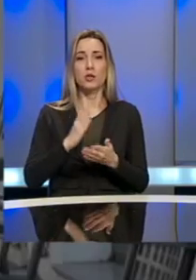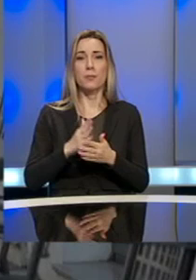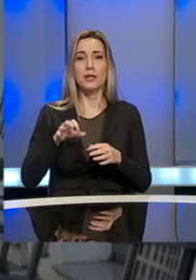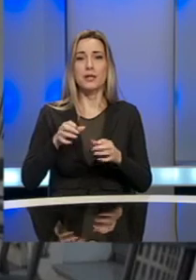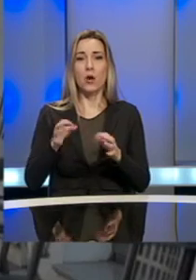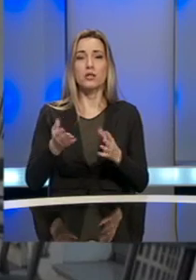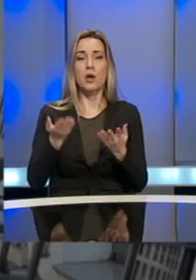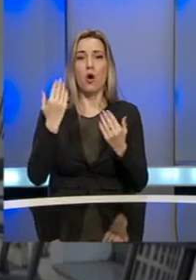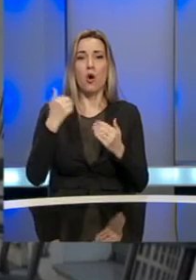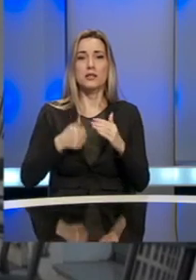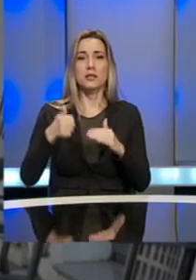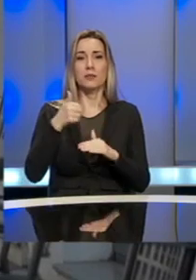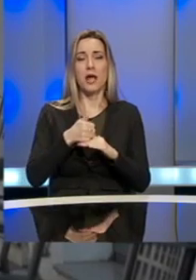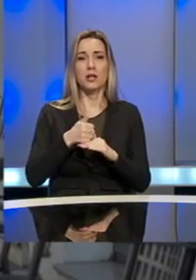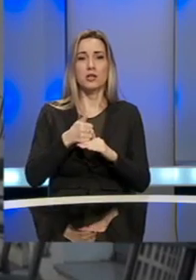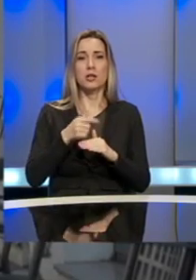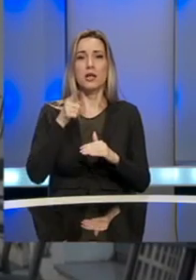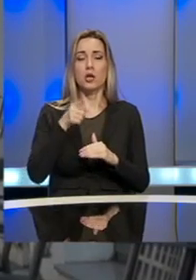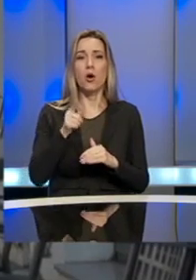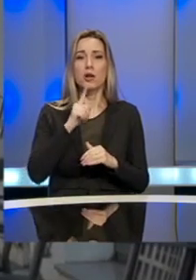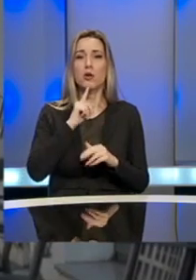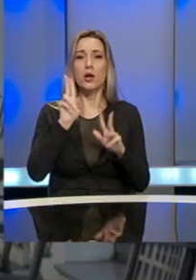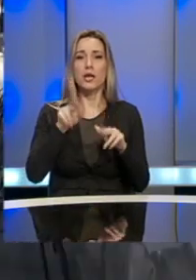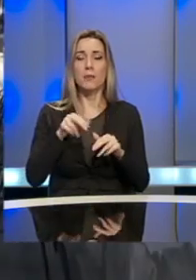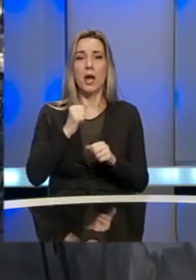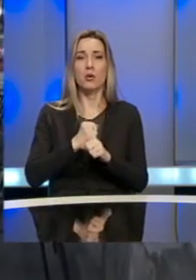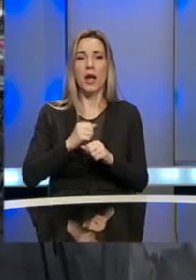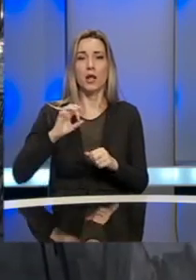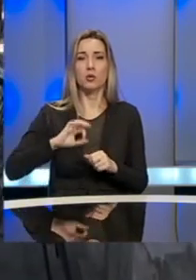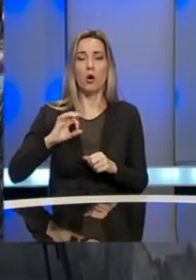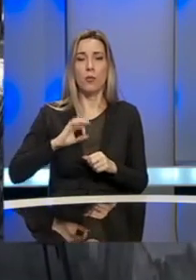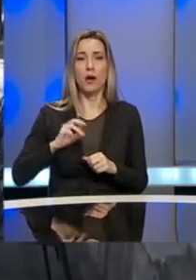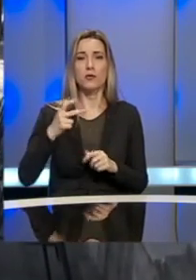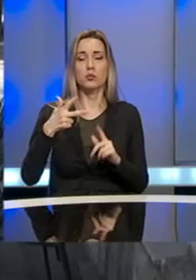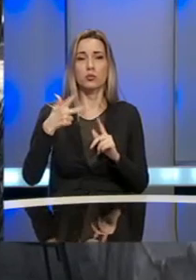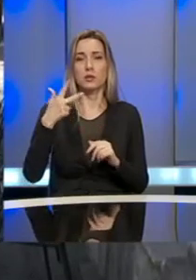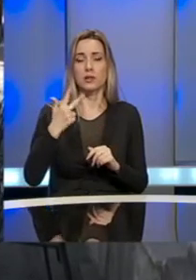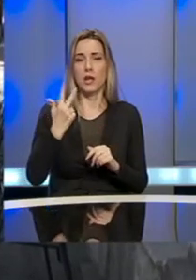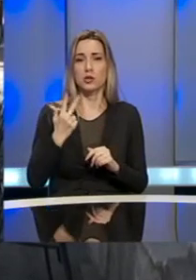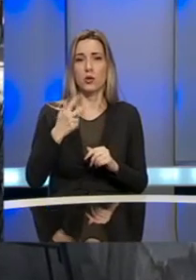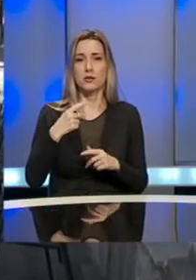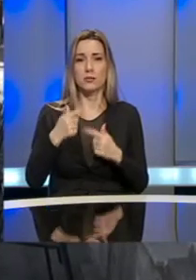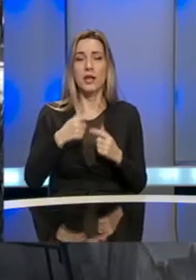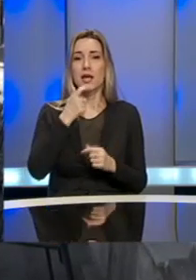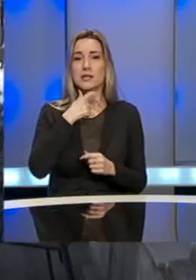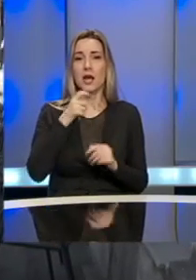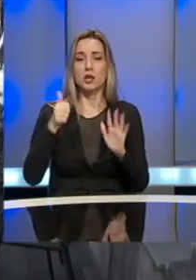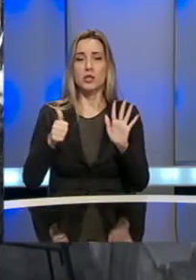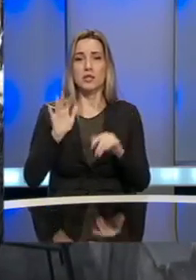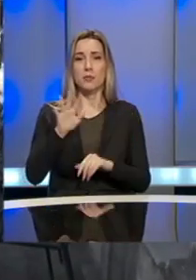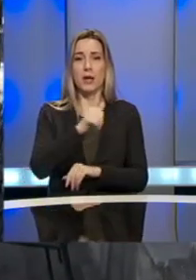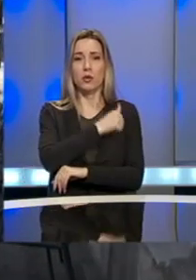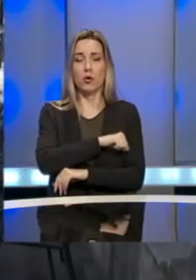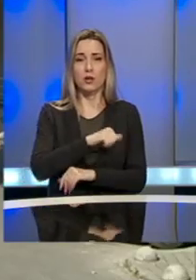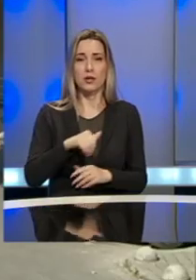ulici osim nadležnih tijela na zadatku i onih koji imaju radnu obavezu u trećoj smjeni. Osobe starije od 65